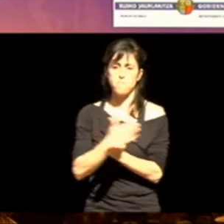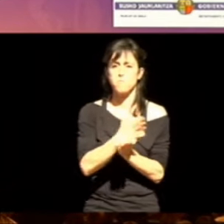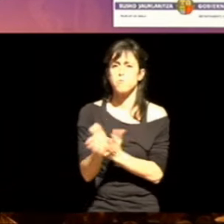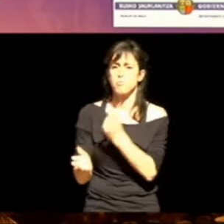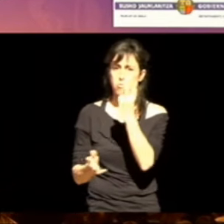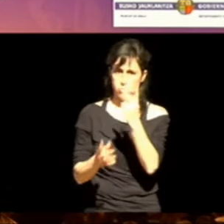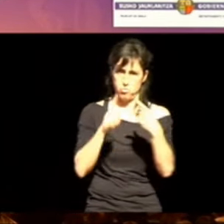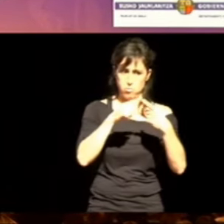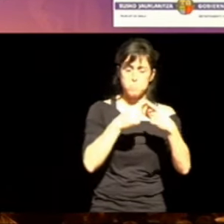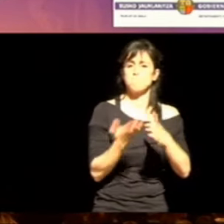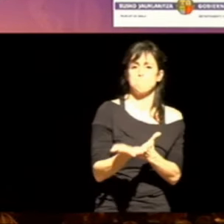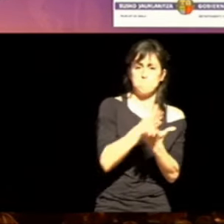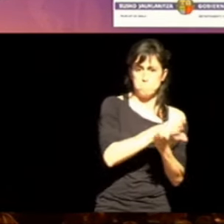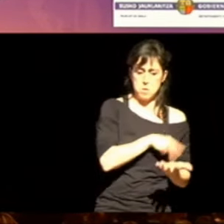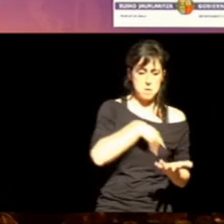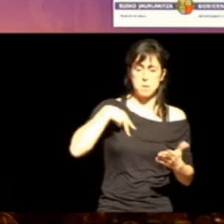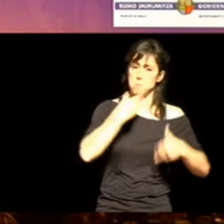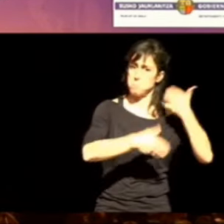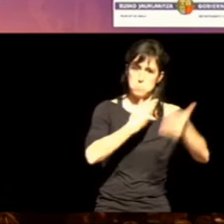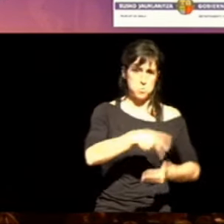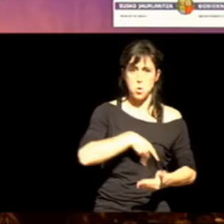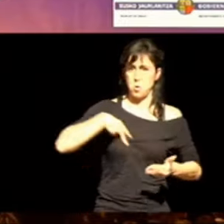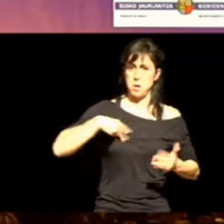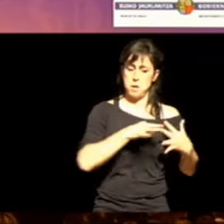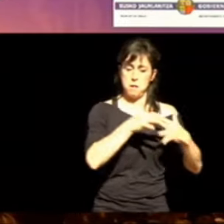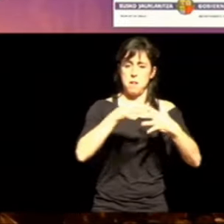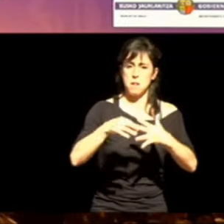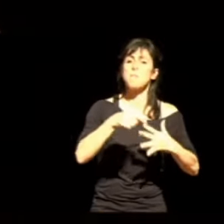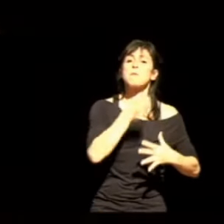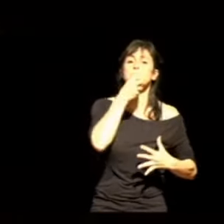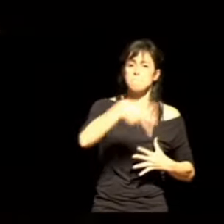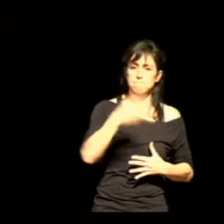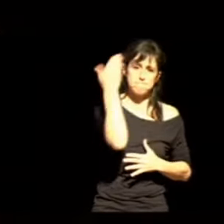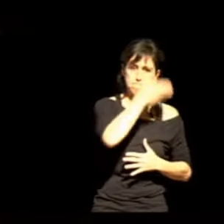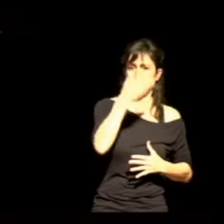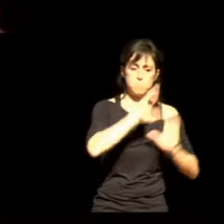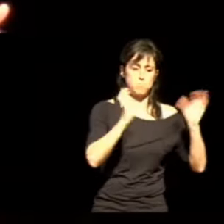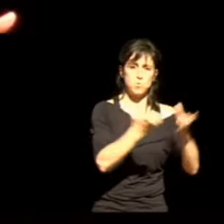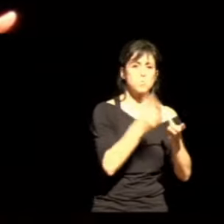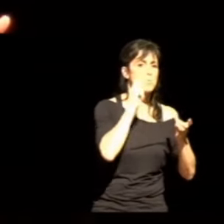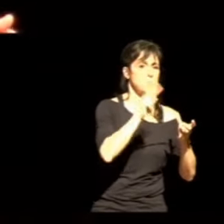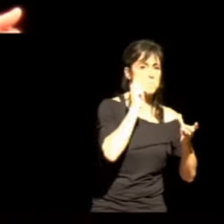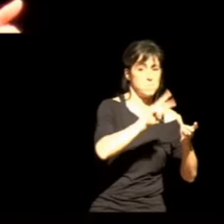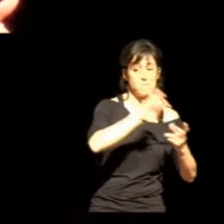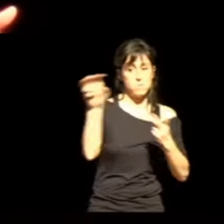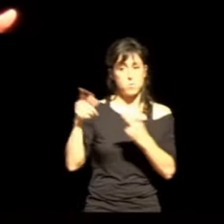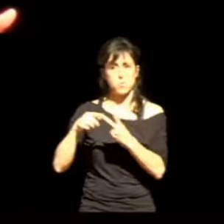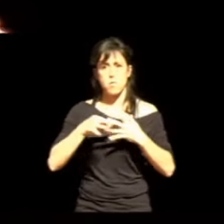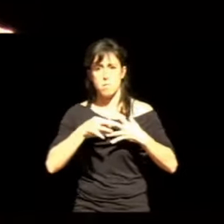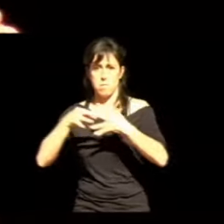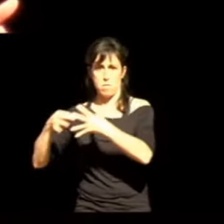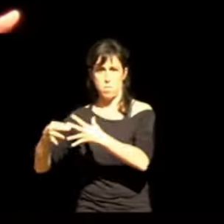duena, hori da lidergo orokorra, prozesu orokorra zuzentzen duena, baina gero honekin lotuta badago lidergo praktikoa,